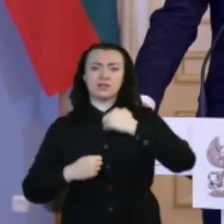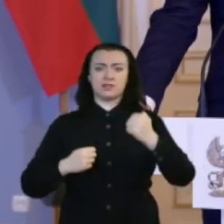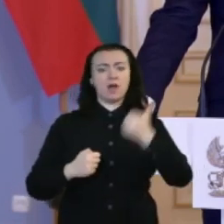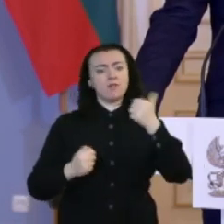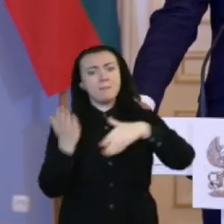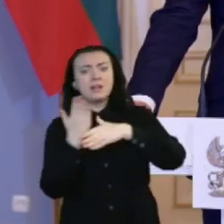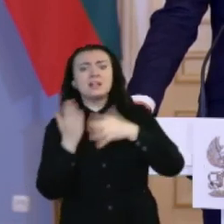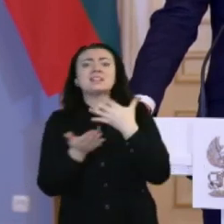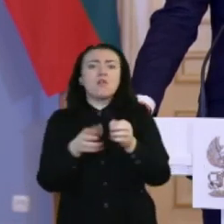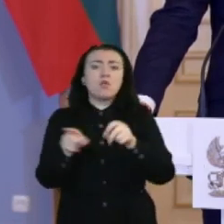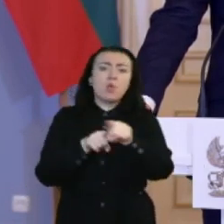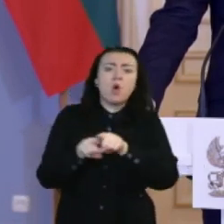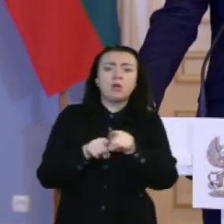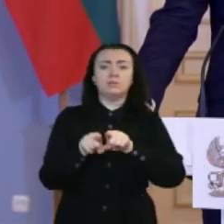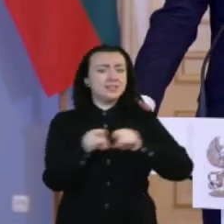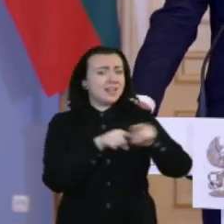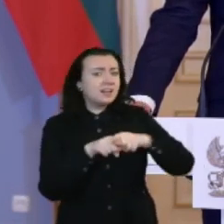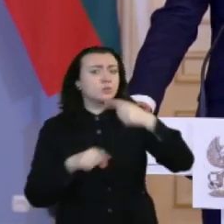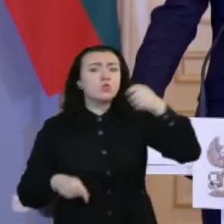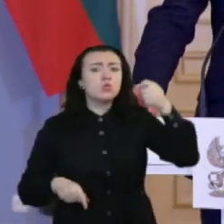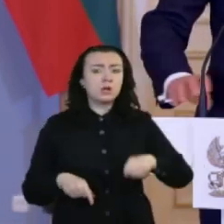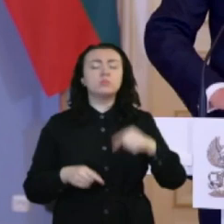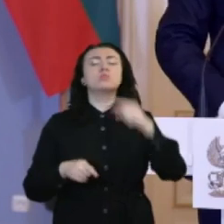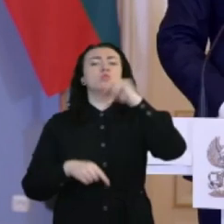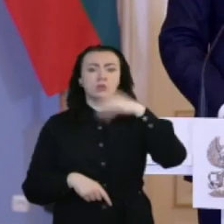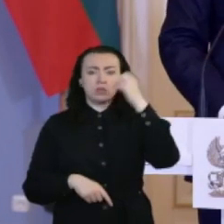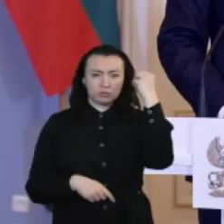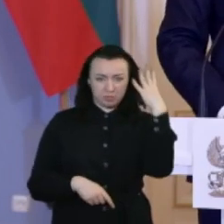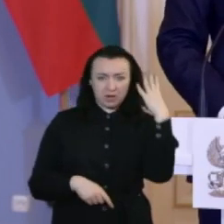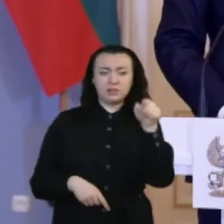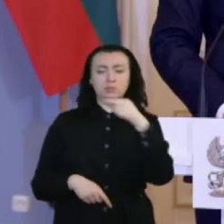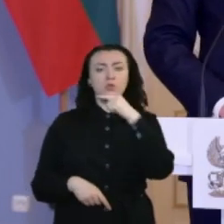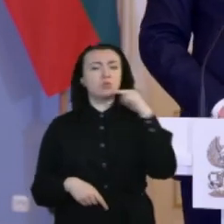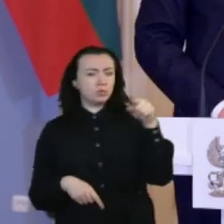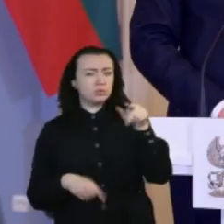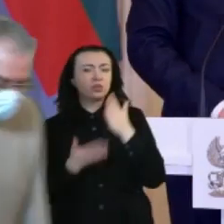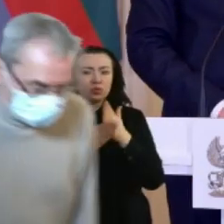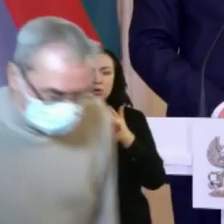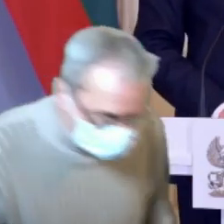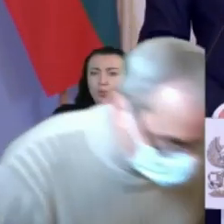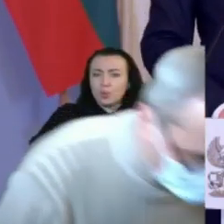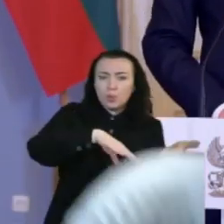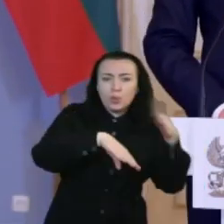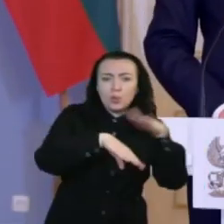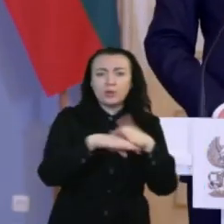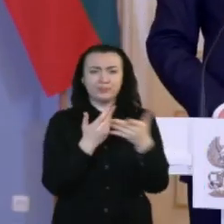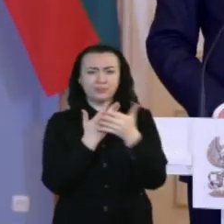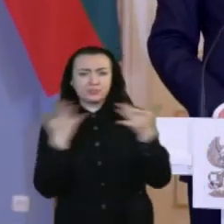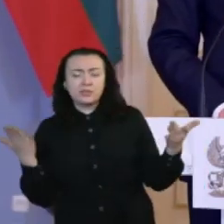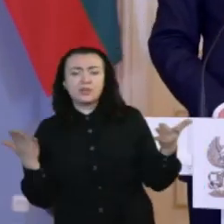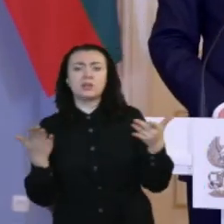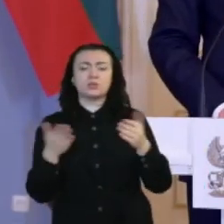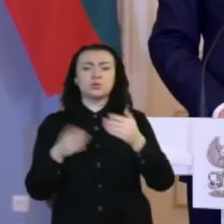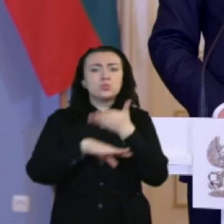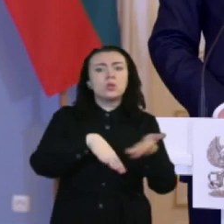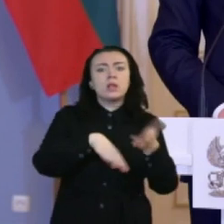savo broliams, savo sesėms Ukrainoje. Mes puikiai suprantame, su kokiu sudėtingu iššūkiu, kokioje